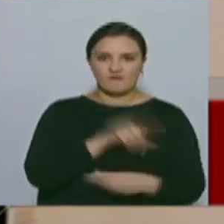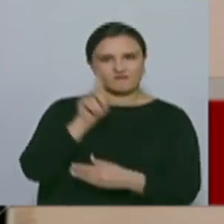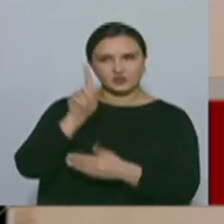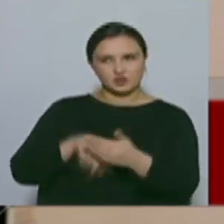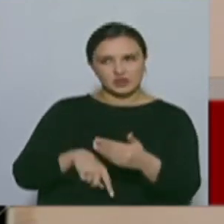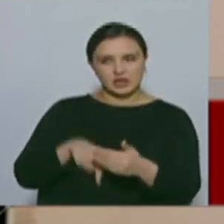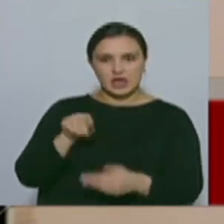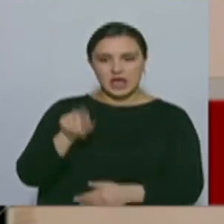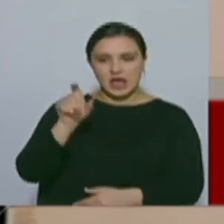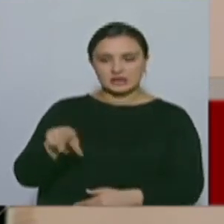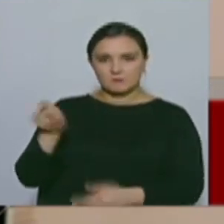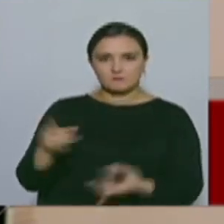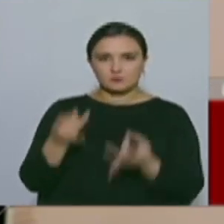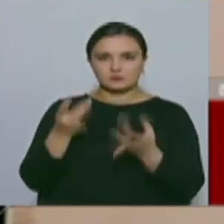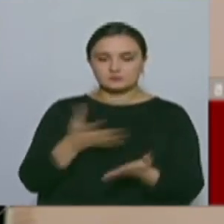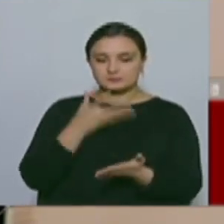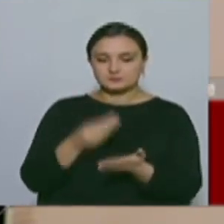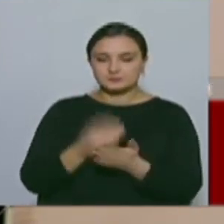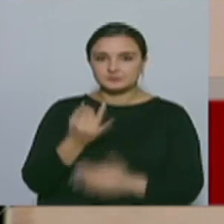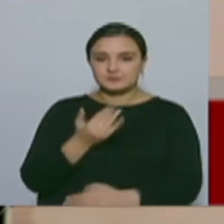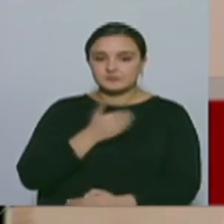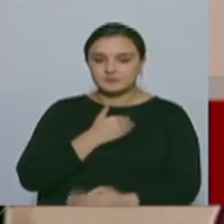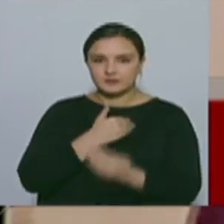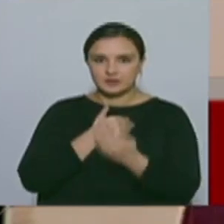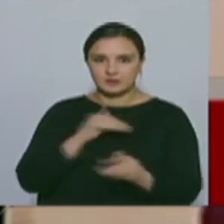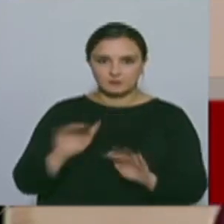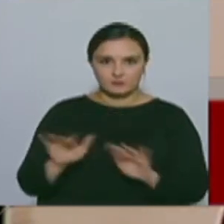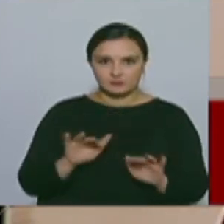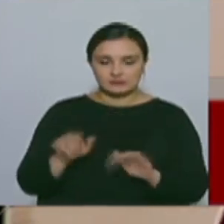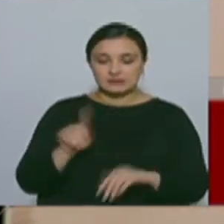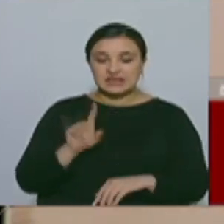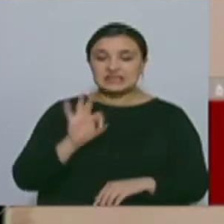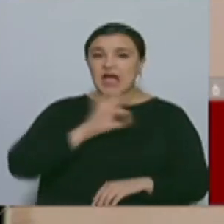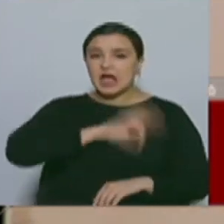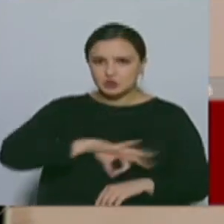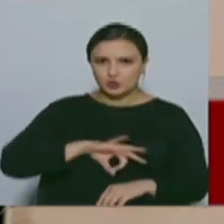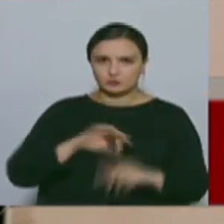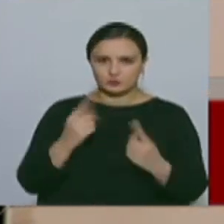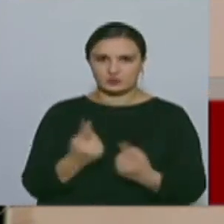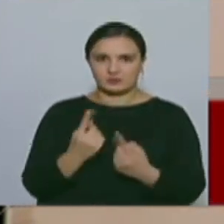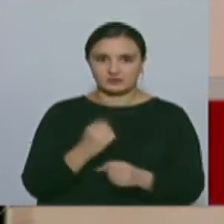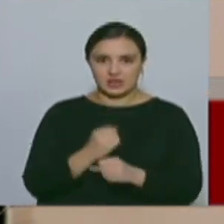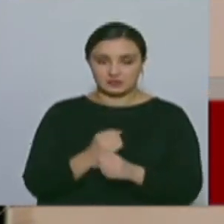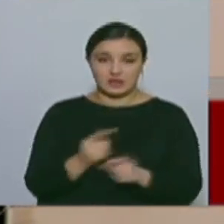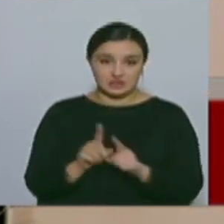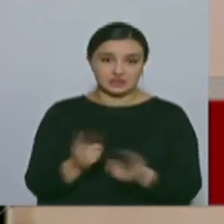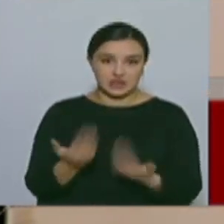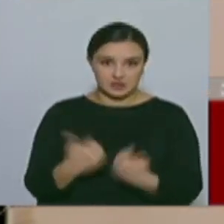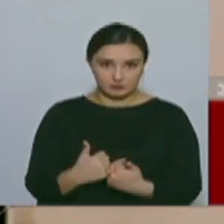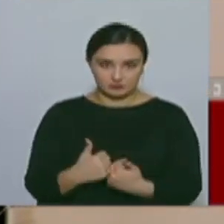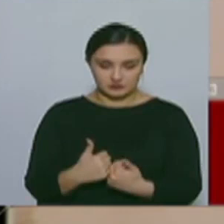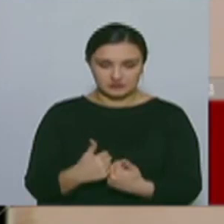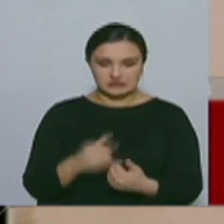რომ ეს ადამიანები უბრალოდ საკუთარი ინტერესებით მოქმედებენ, ანუ მათ რა აწყობთ, ამას ბუნებრივად აკეთებენ და ასე გამოდის,